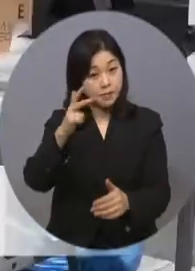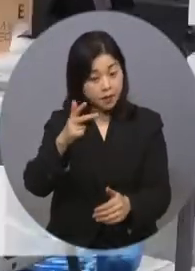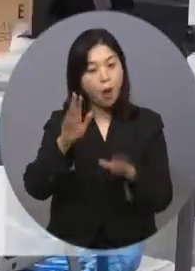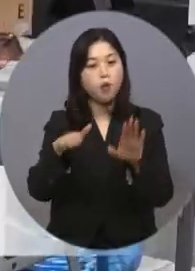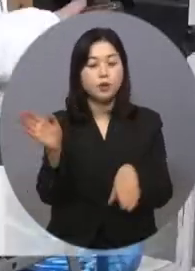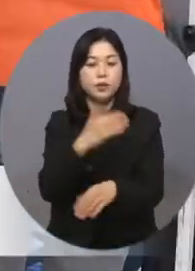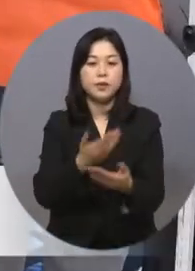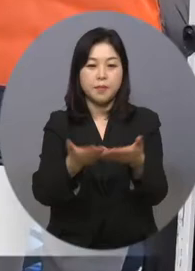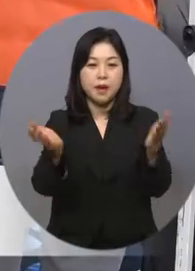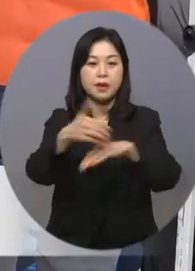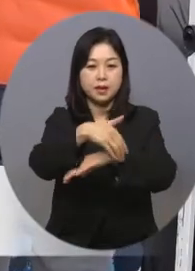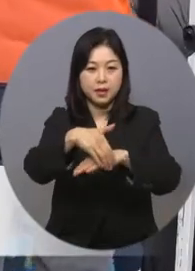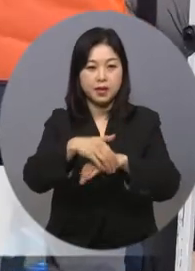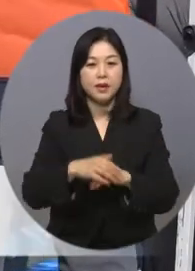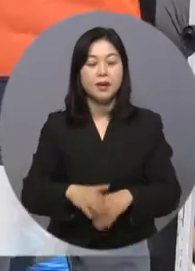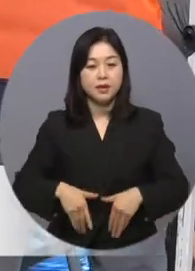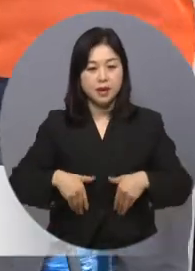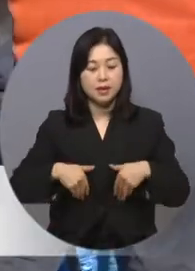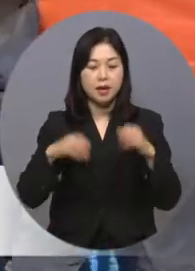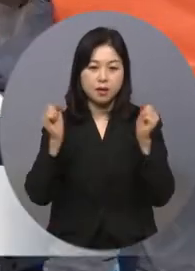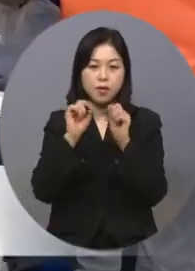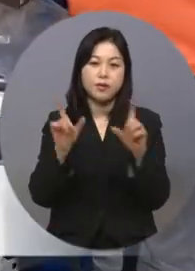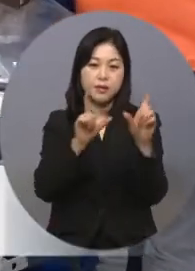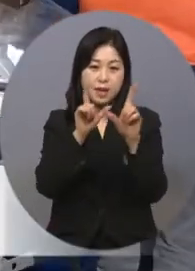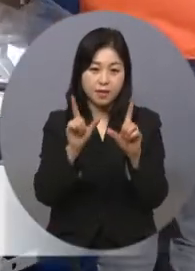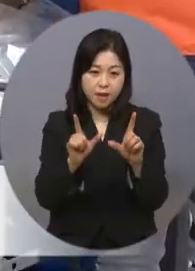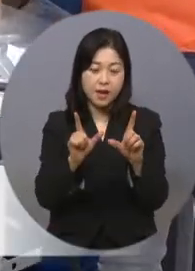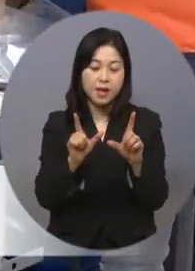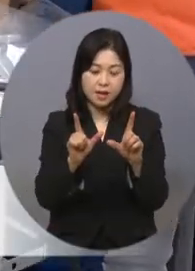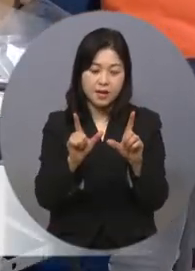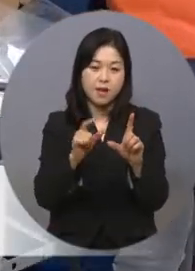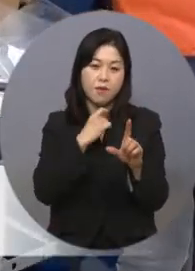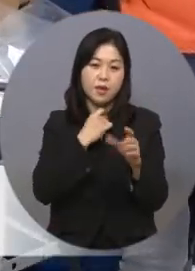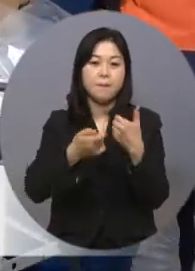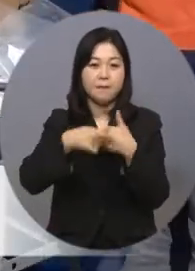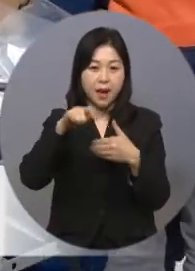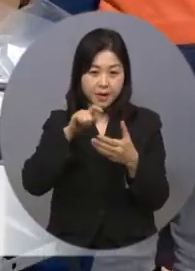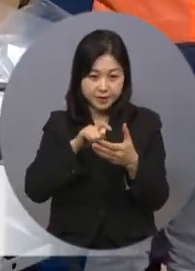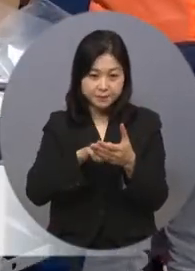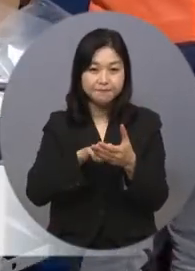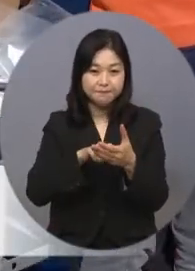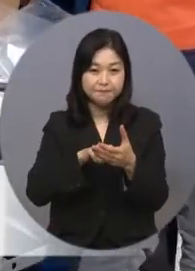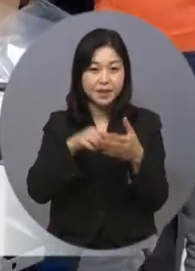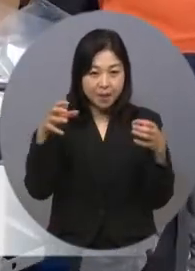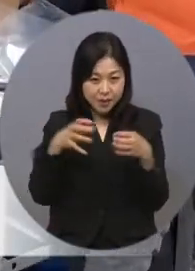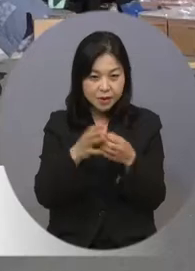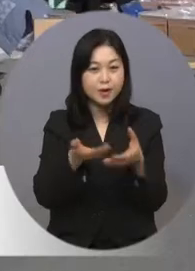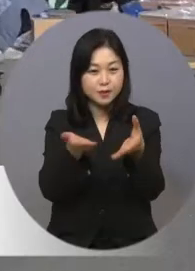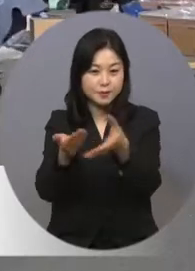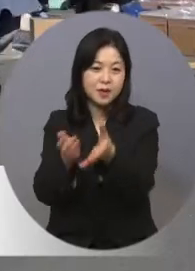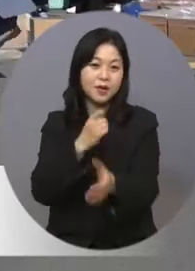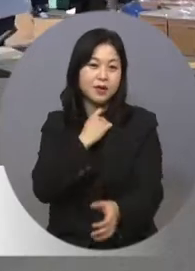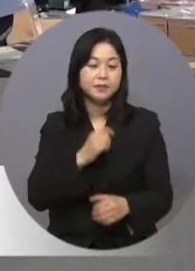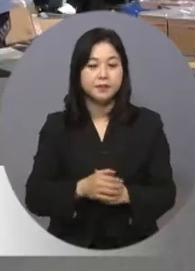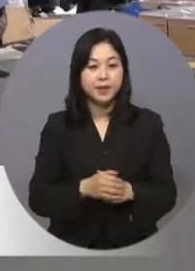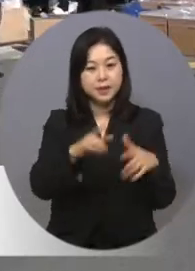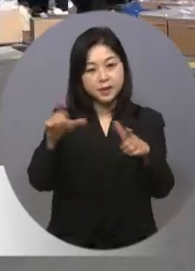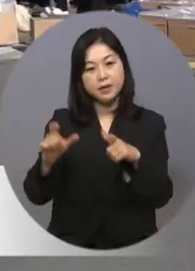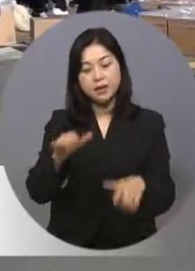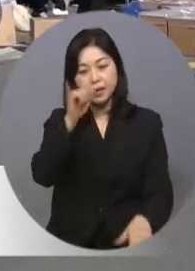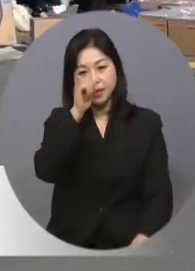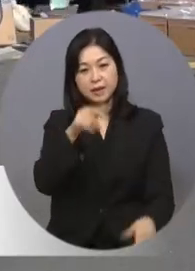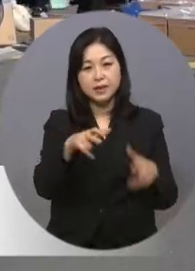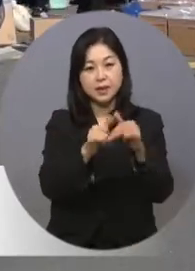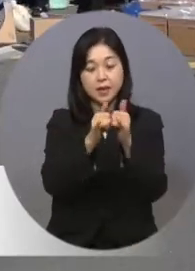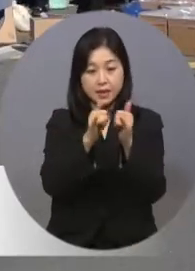배분할 예정이고요. 따뜻한 겨울 나셨으면 좋겠는 마음 가득 담아서 전달해 드리도록 하겠습니다. 지역에 있는 많은